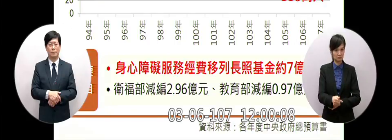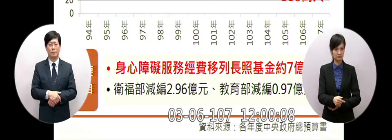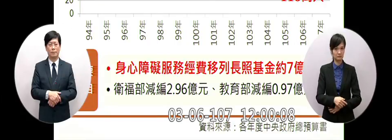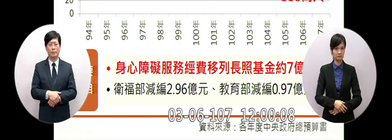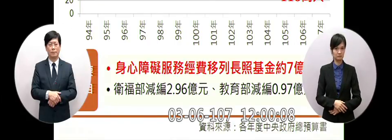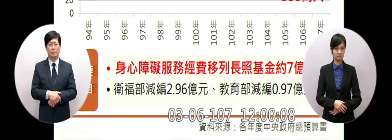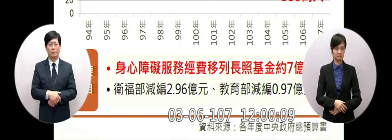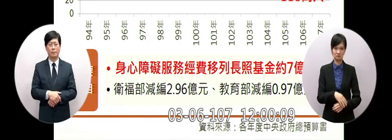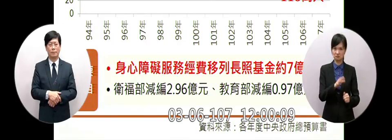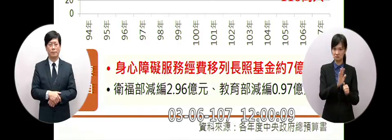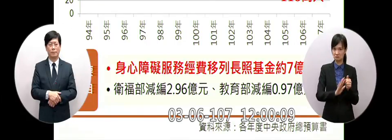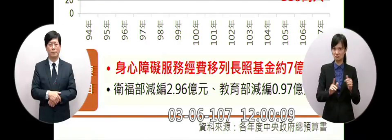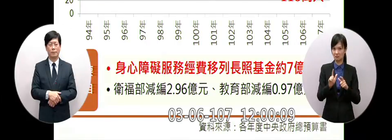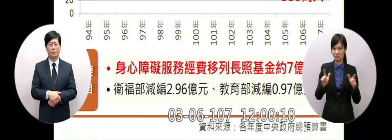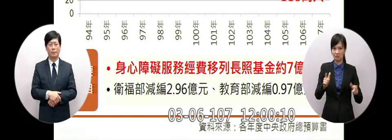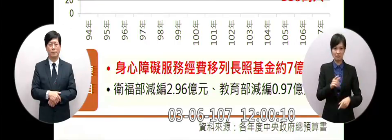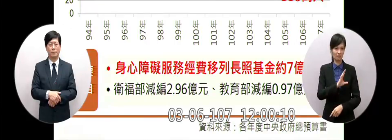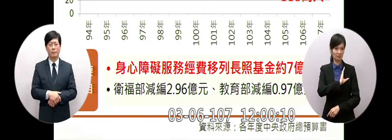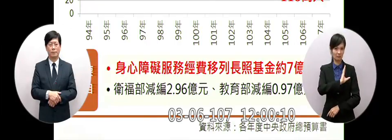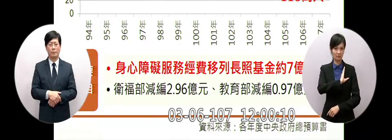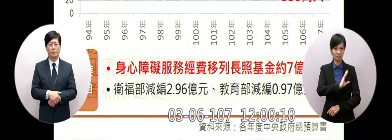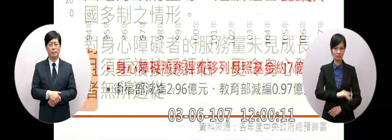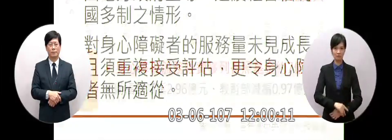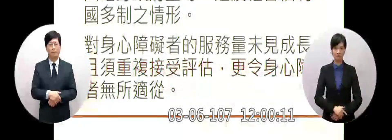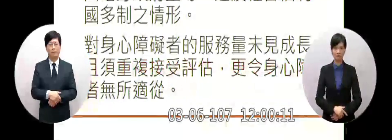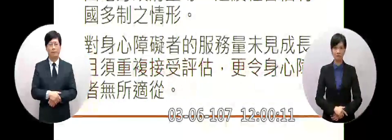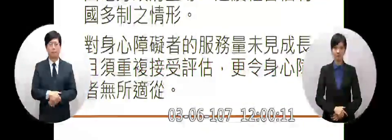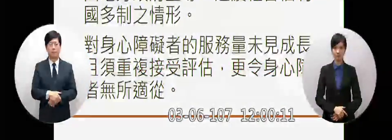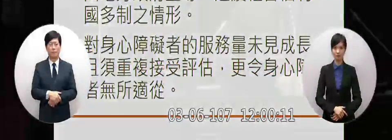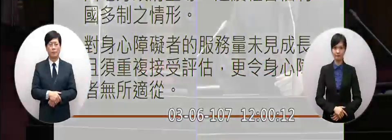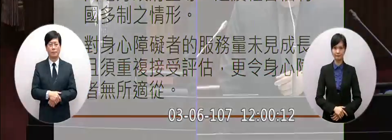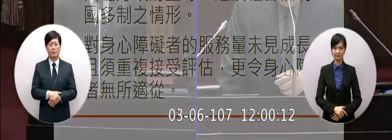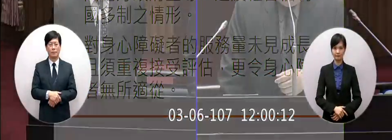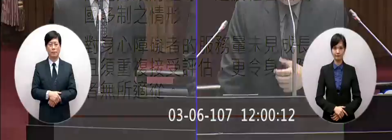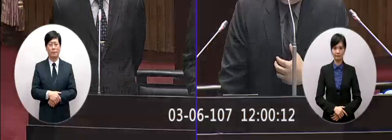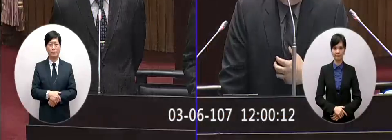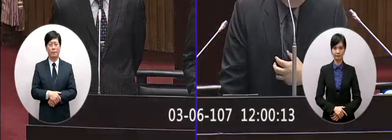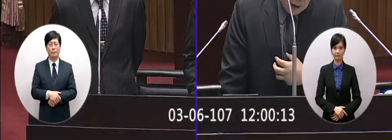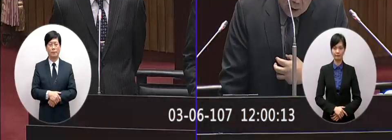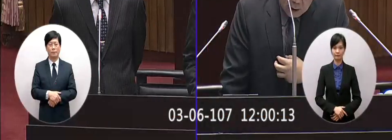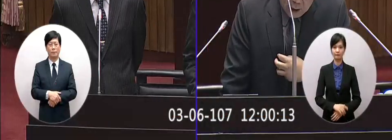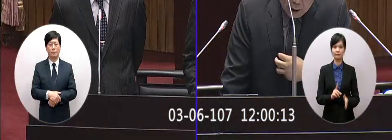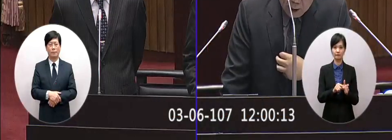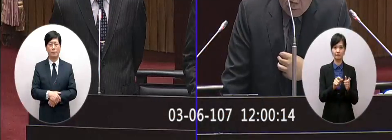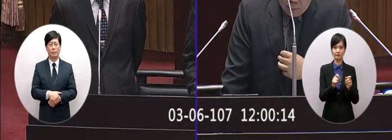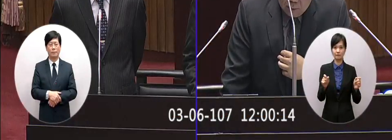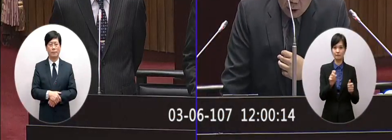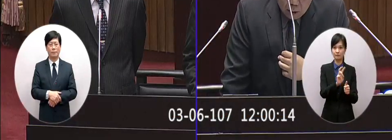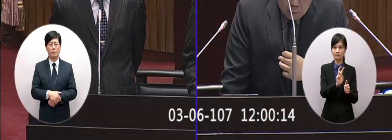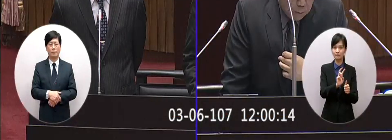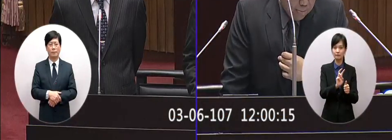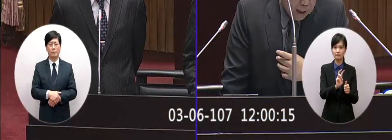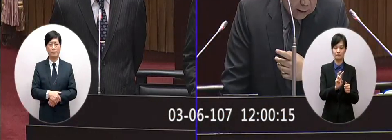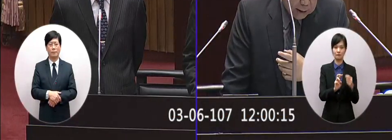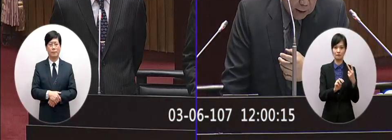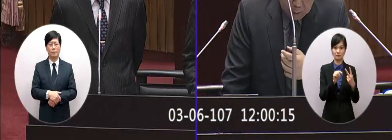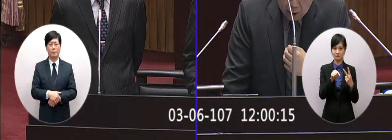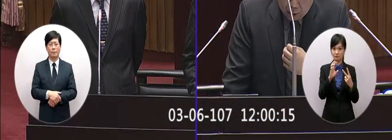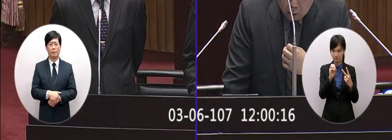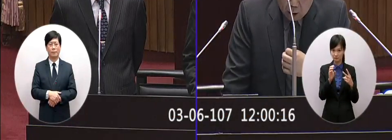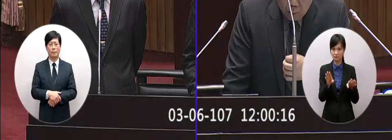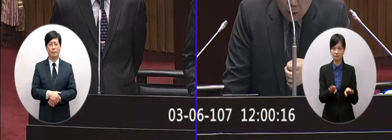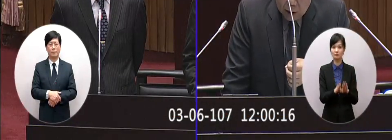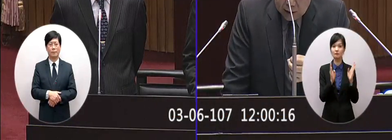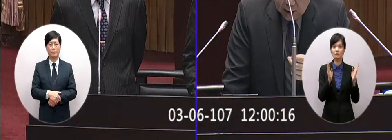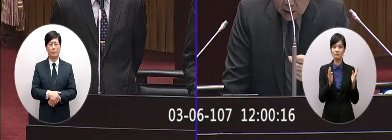造成相关的影响。我们看下一张。好，然后在长照 2.0 开办以后，那在这里